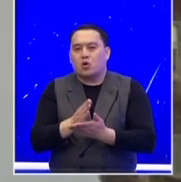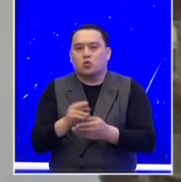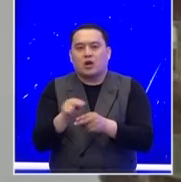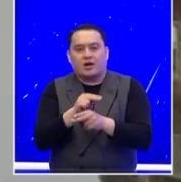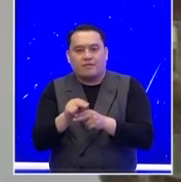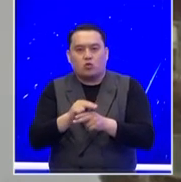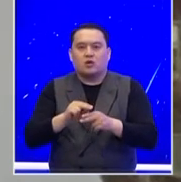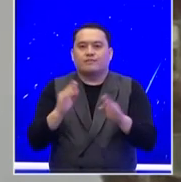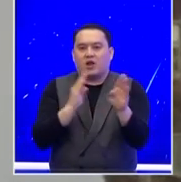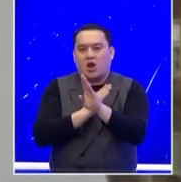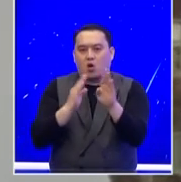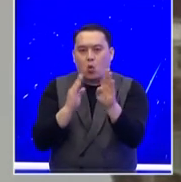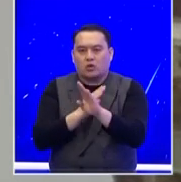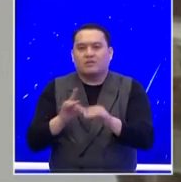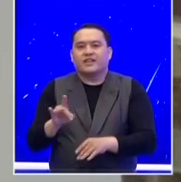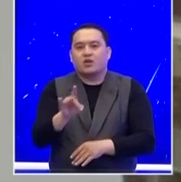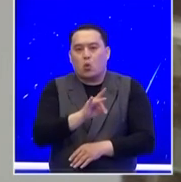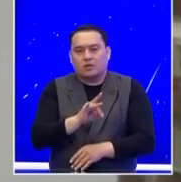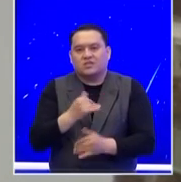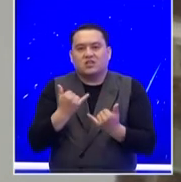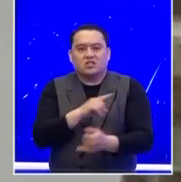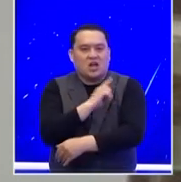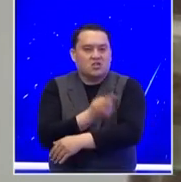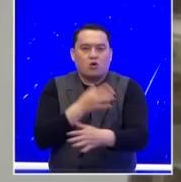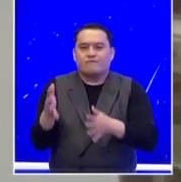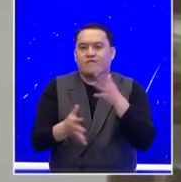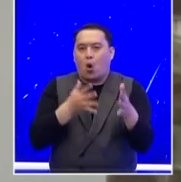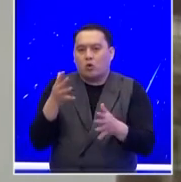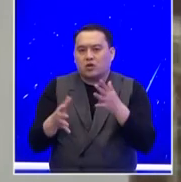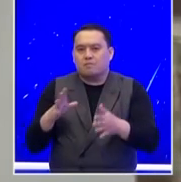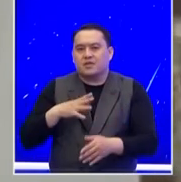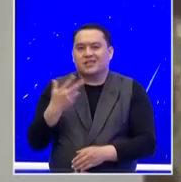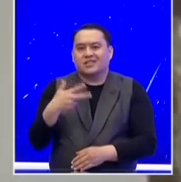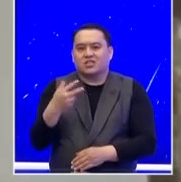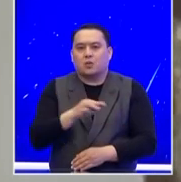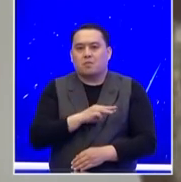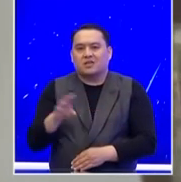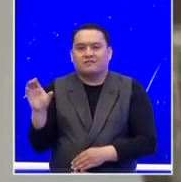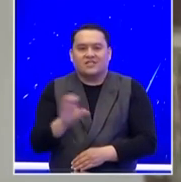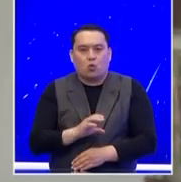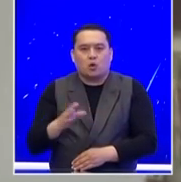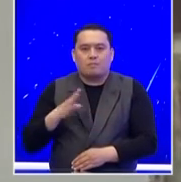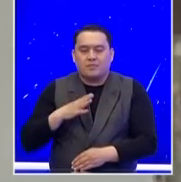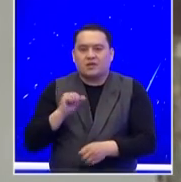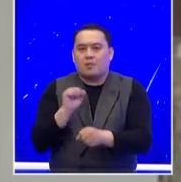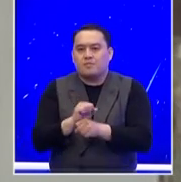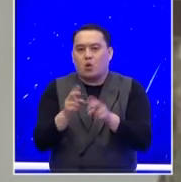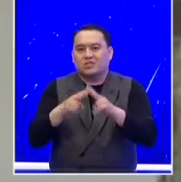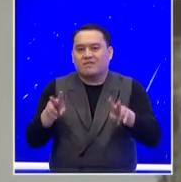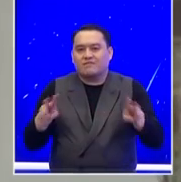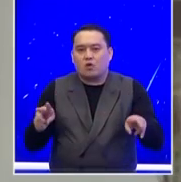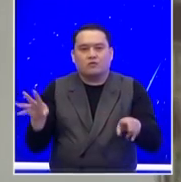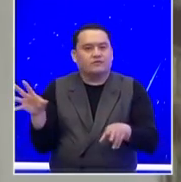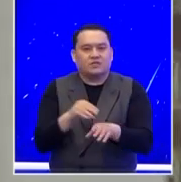устранение последствий природной стихии в регионе. Из-за сильного ветра порывами более 30 метров в секунду было прервано